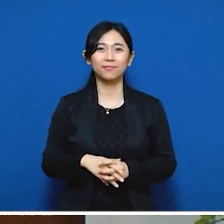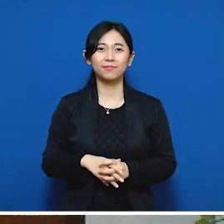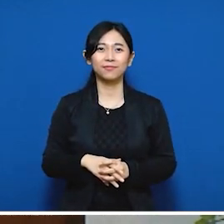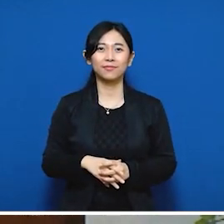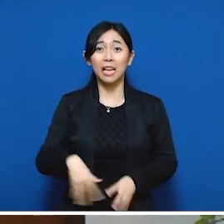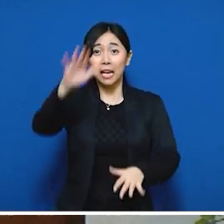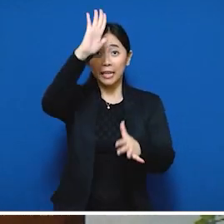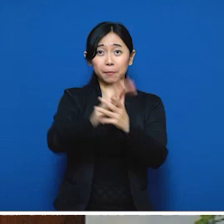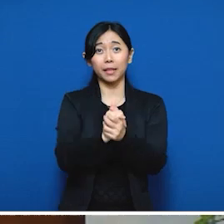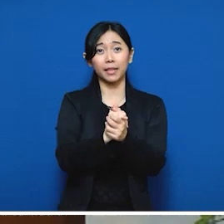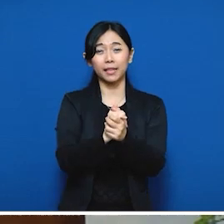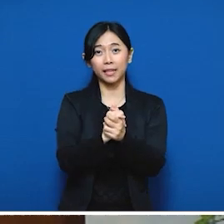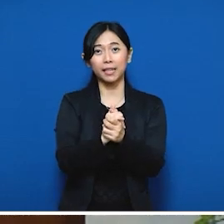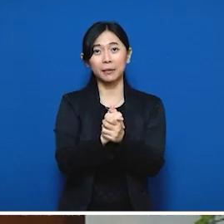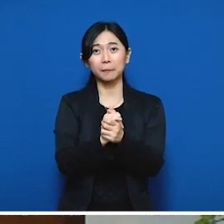iman